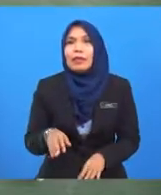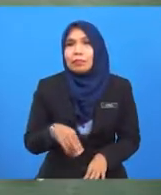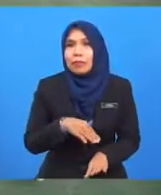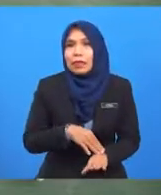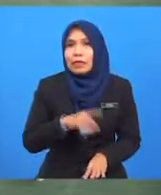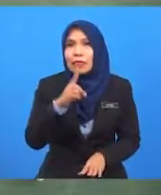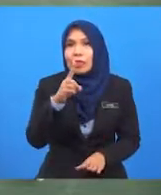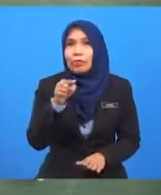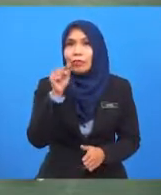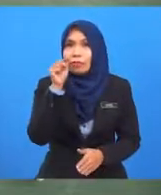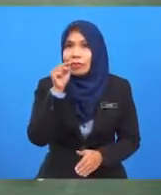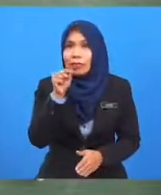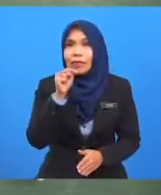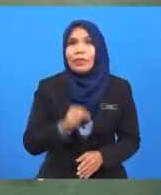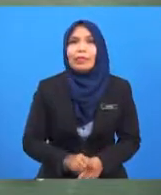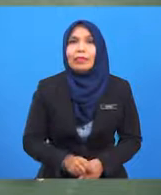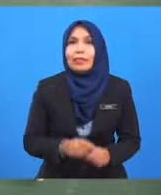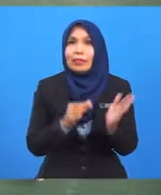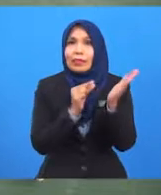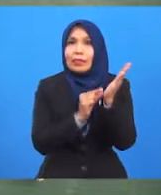dinamakan fulcrum.